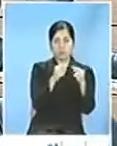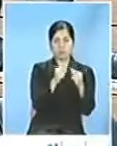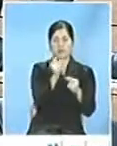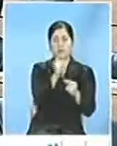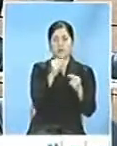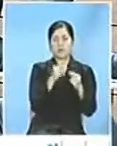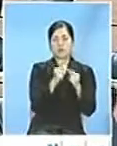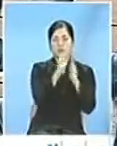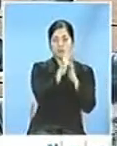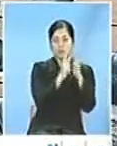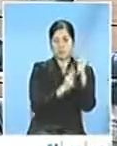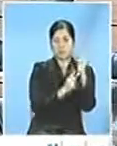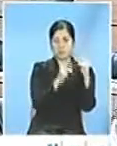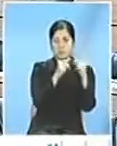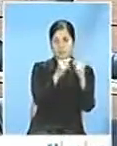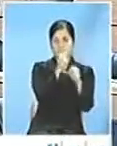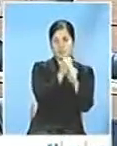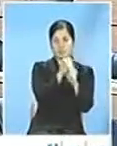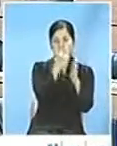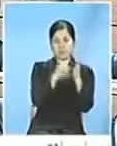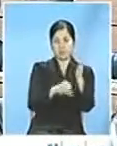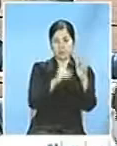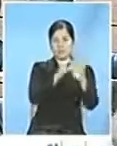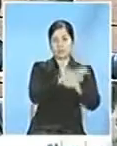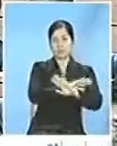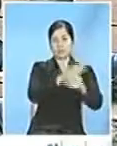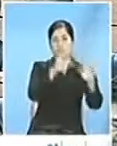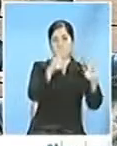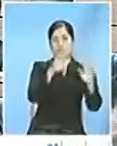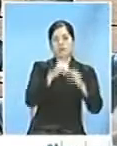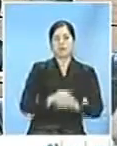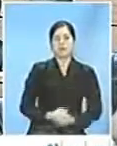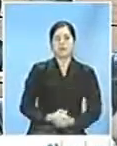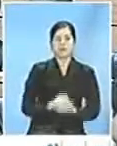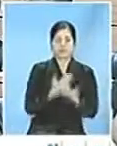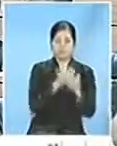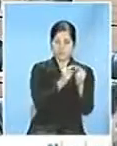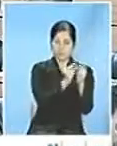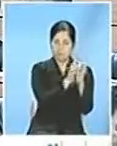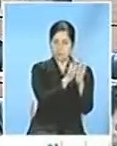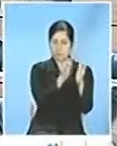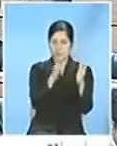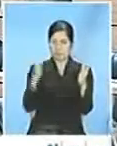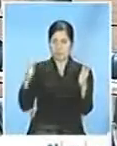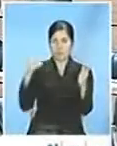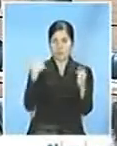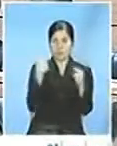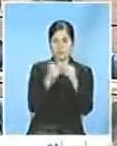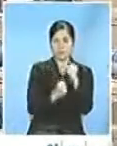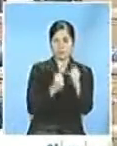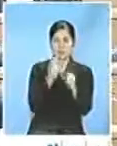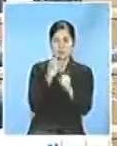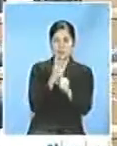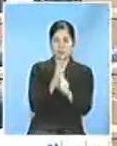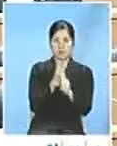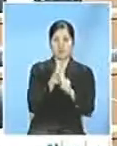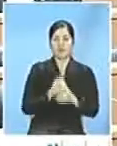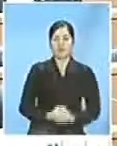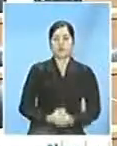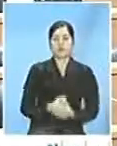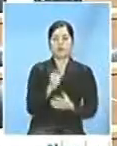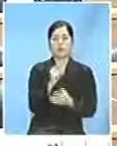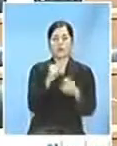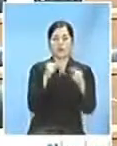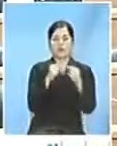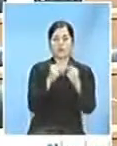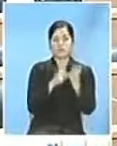กฎหมายนิรโทษกรรมในวันนี้ซึ่งเดินมาเป็นเวลายาวนานถึงเกือบ2ปีแล้วเพิ่งจะมา